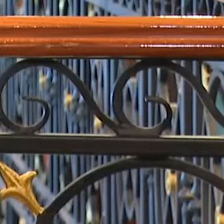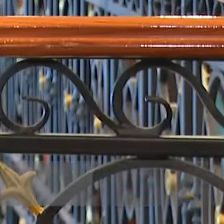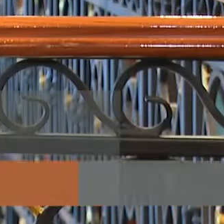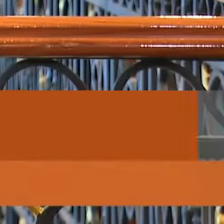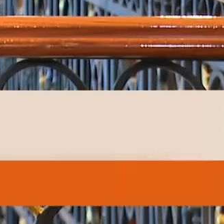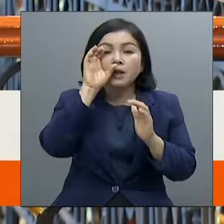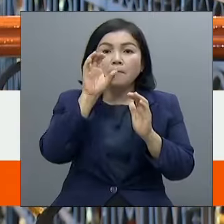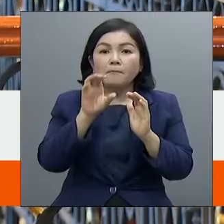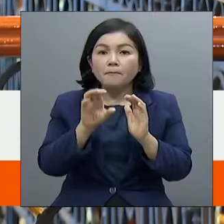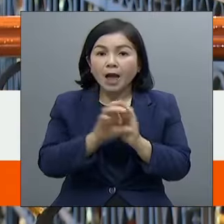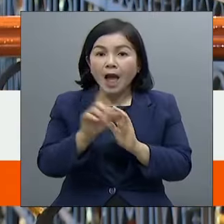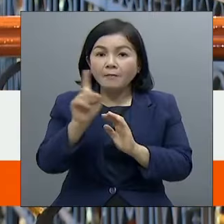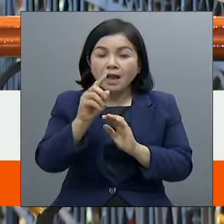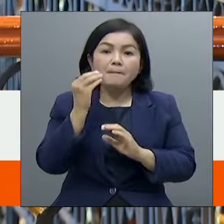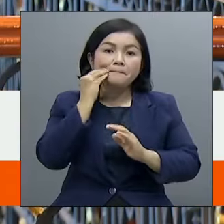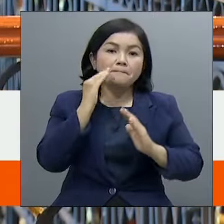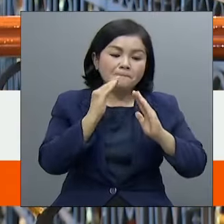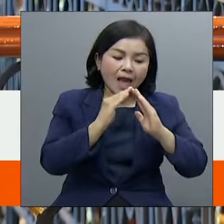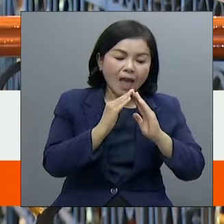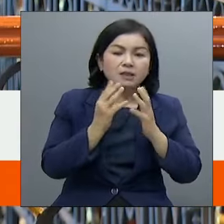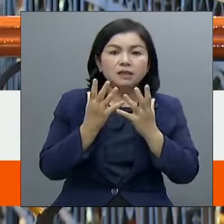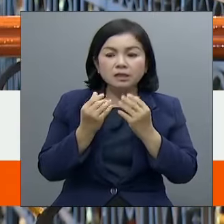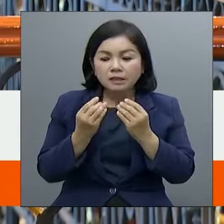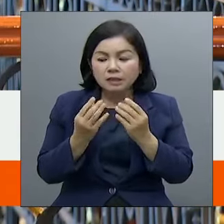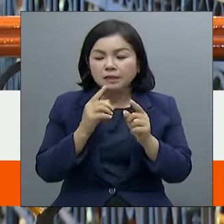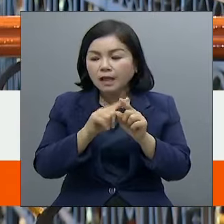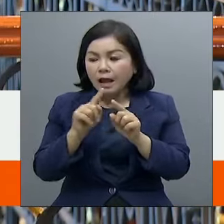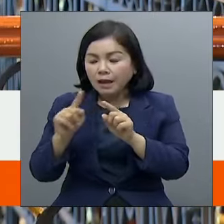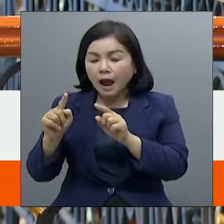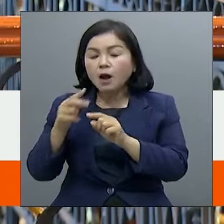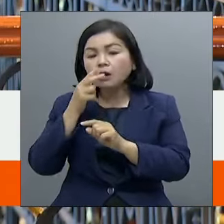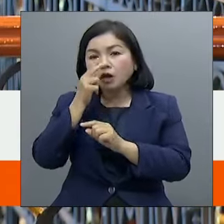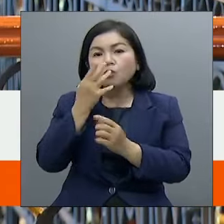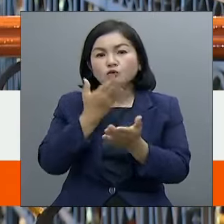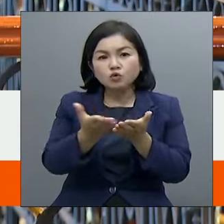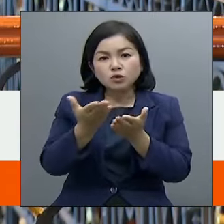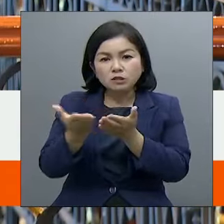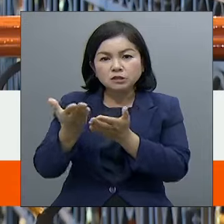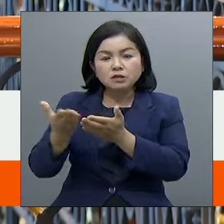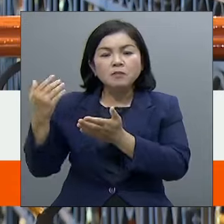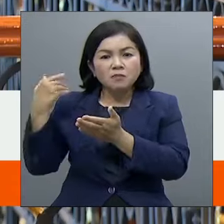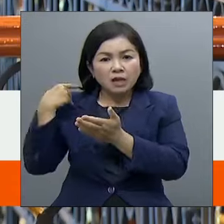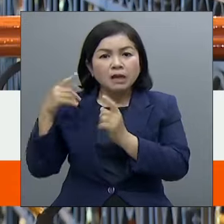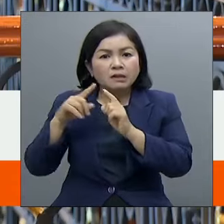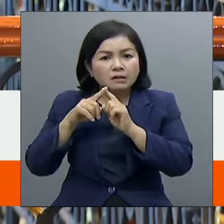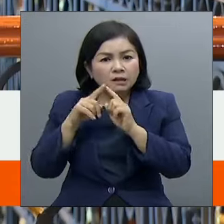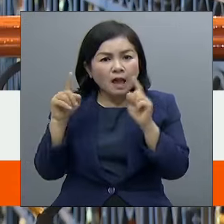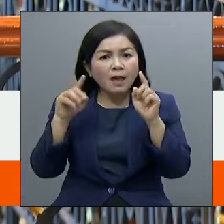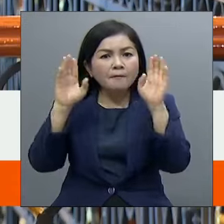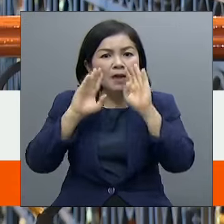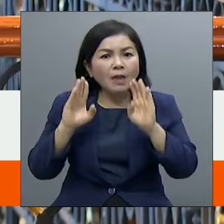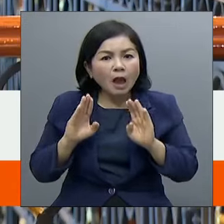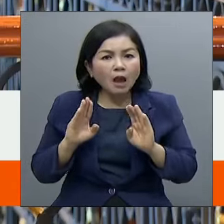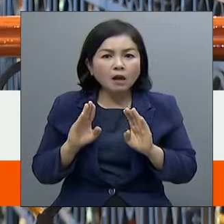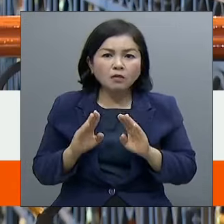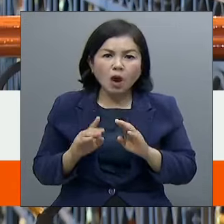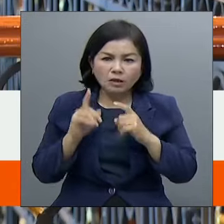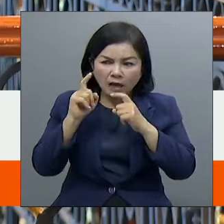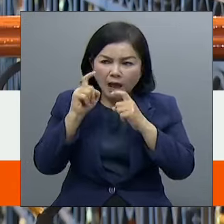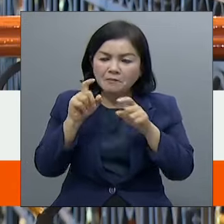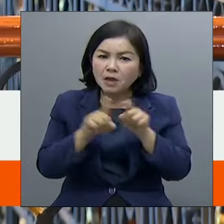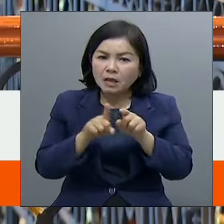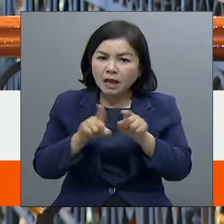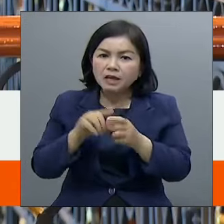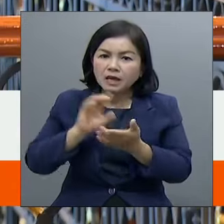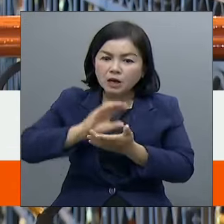ภาพรวมของตลาดที่อยู่อาศัยในปีนี้นะคะมีโอกาสที่จะขยายตัวสูงค่ะแต่ว่าก็เป็นการโตอยู่บนฐานที่มีความเสี่ยงนะคะดังนั้นก็เลย